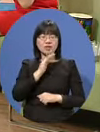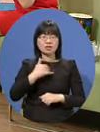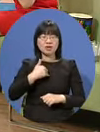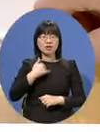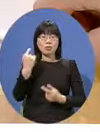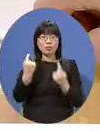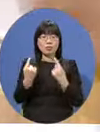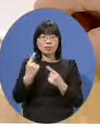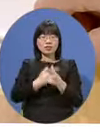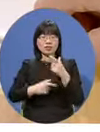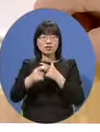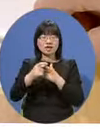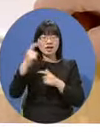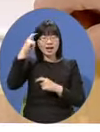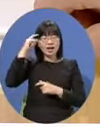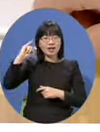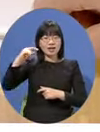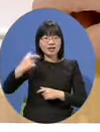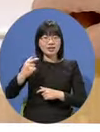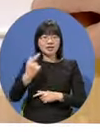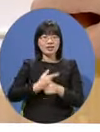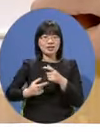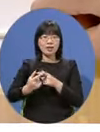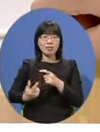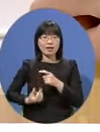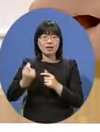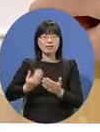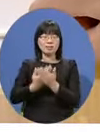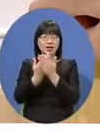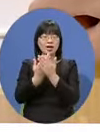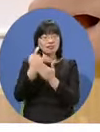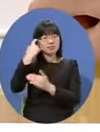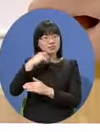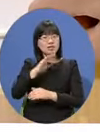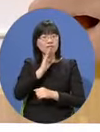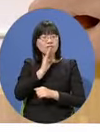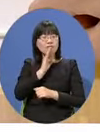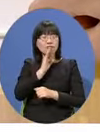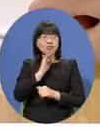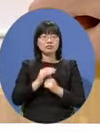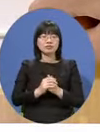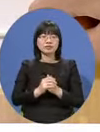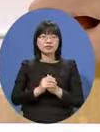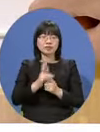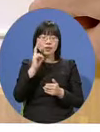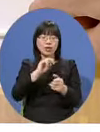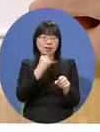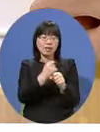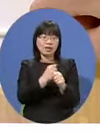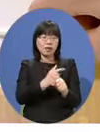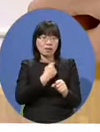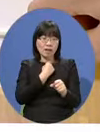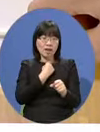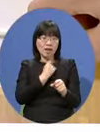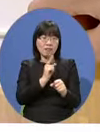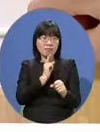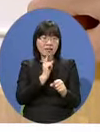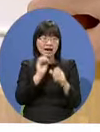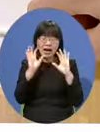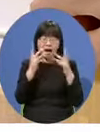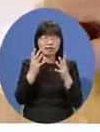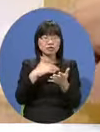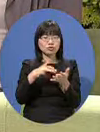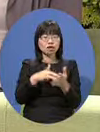저희보다 훨씬 지능도 더 빨리 좋아지는 것 같고 그래서 작곡을 하고 싶다고 말하는 아이들이 굉장히